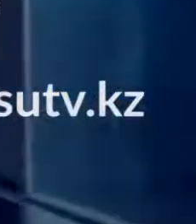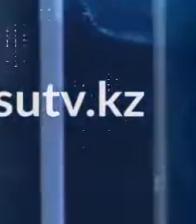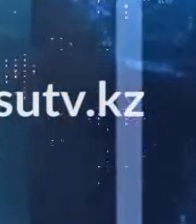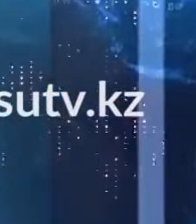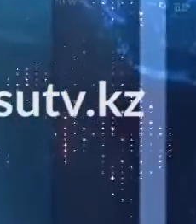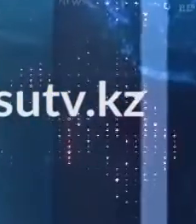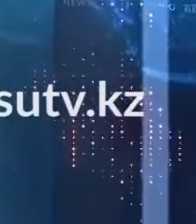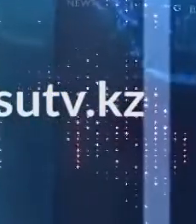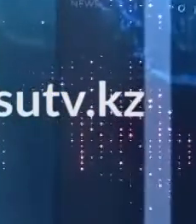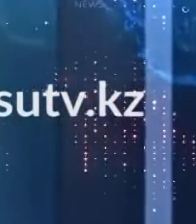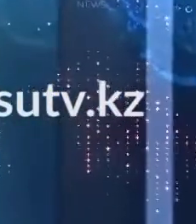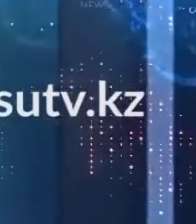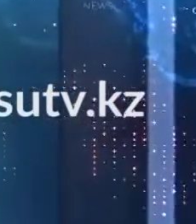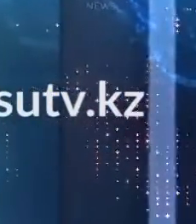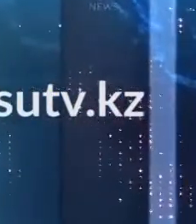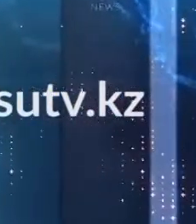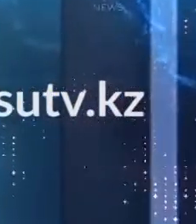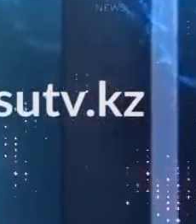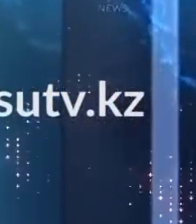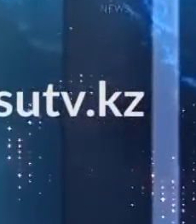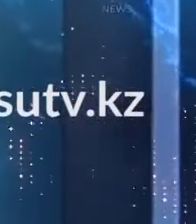Жетісу телеарнасы.